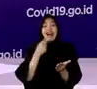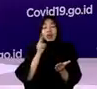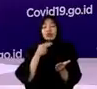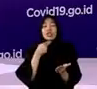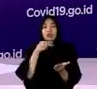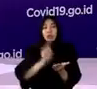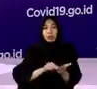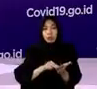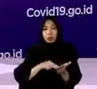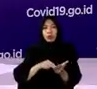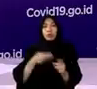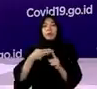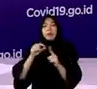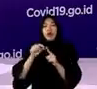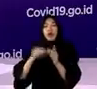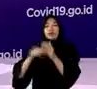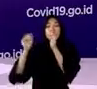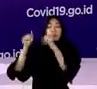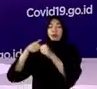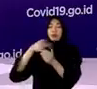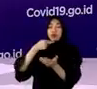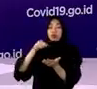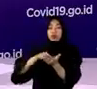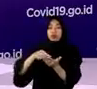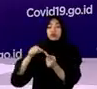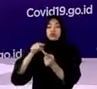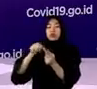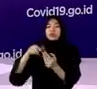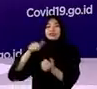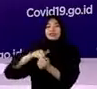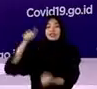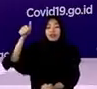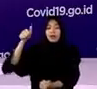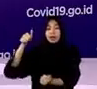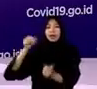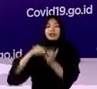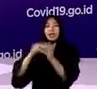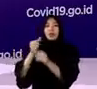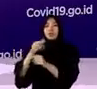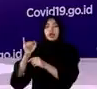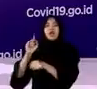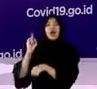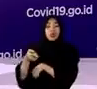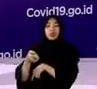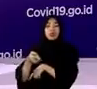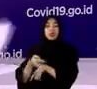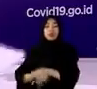edar dari Badan POM serta sertifikasi halal dari MUI.